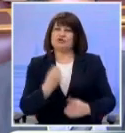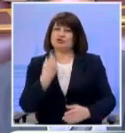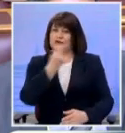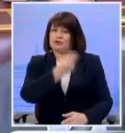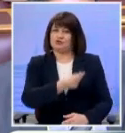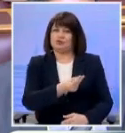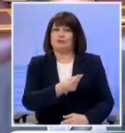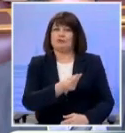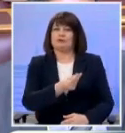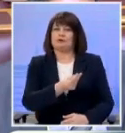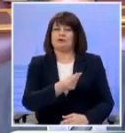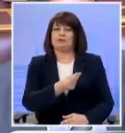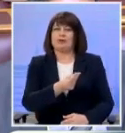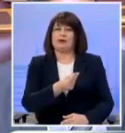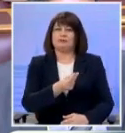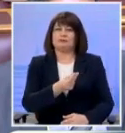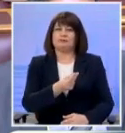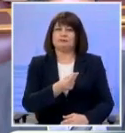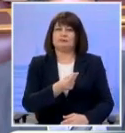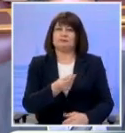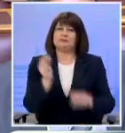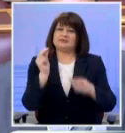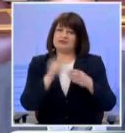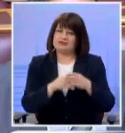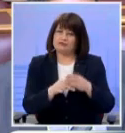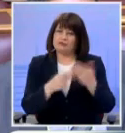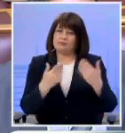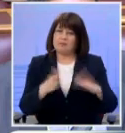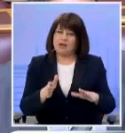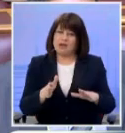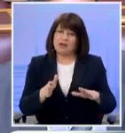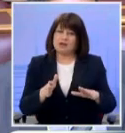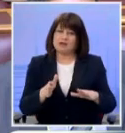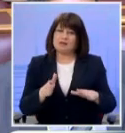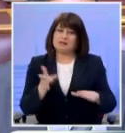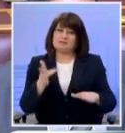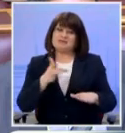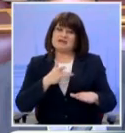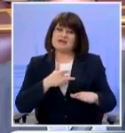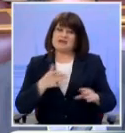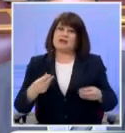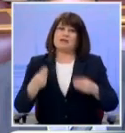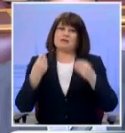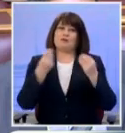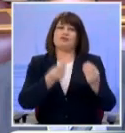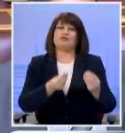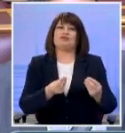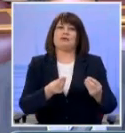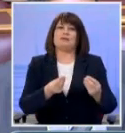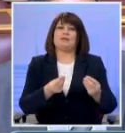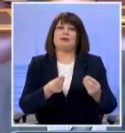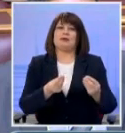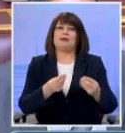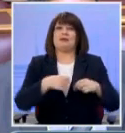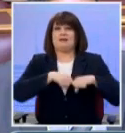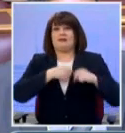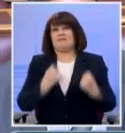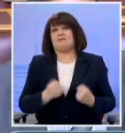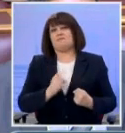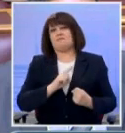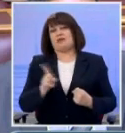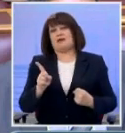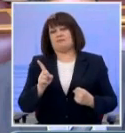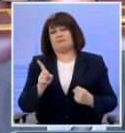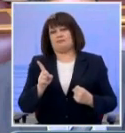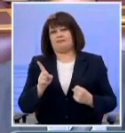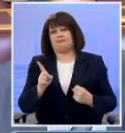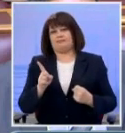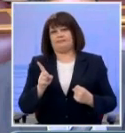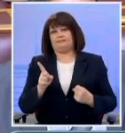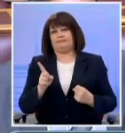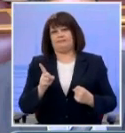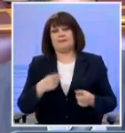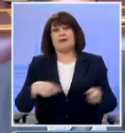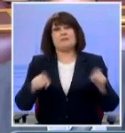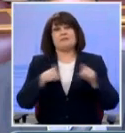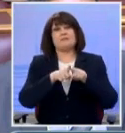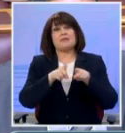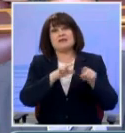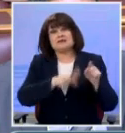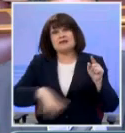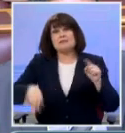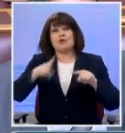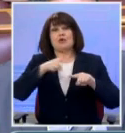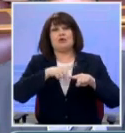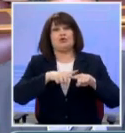μας και την ψήφο μας και την ψυχή μας εσάς, μη μας απογοητεύσετε. Μαζί με όλο τον ελληνικό